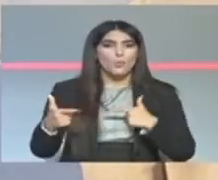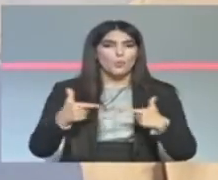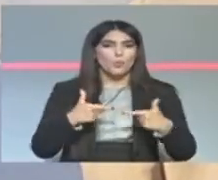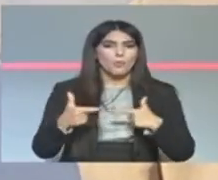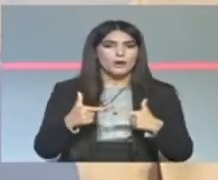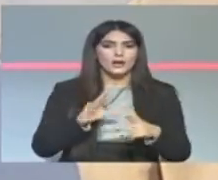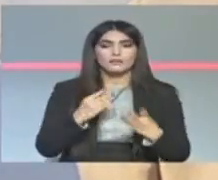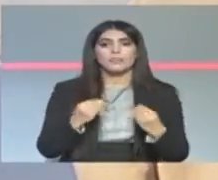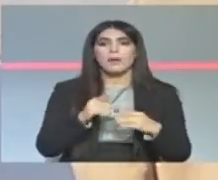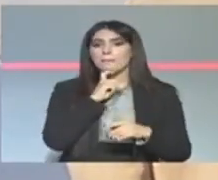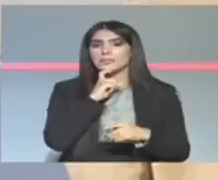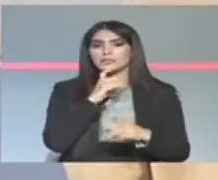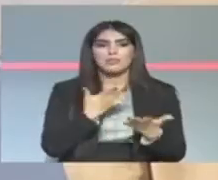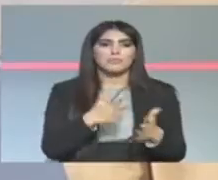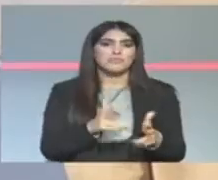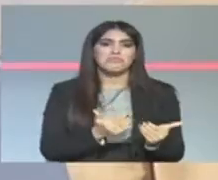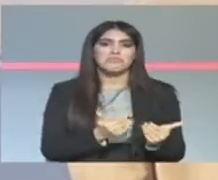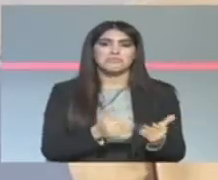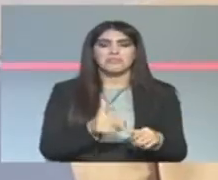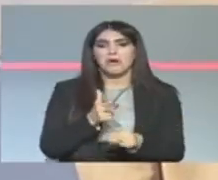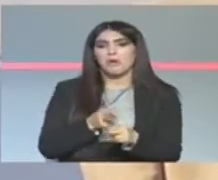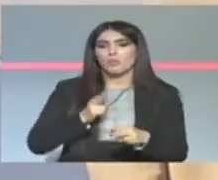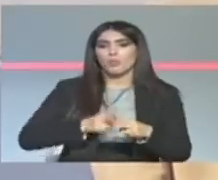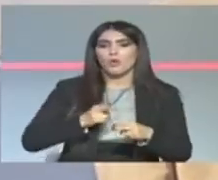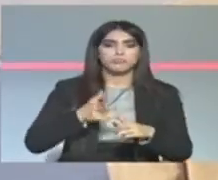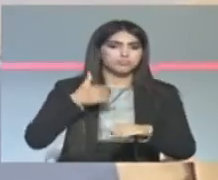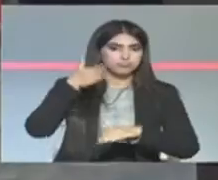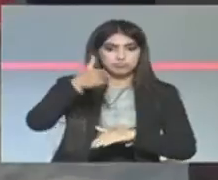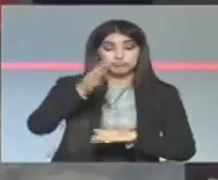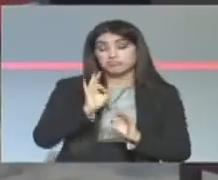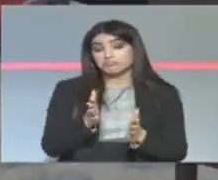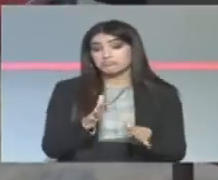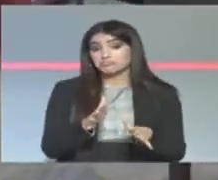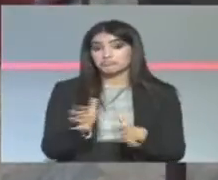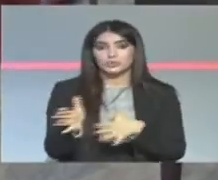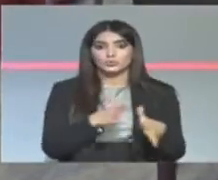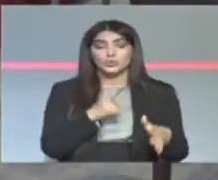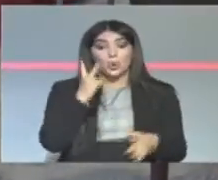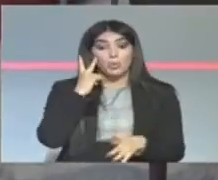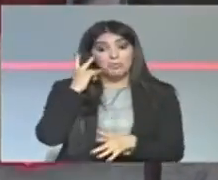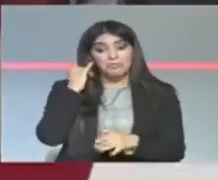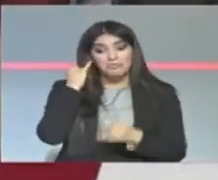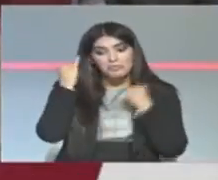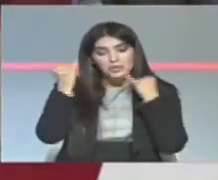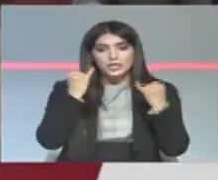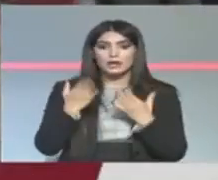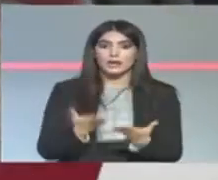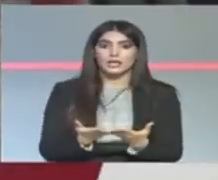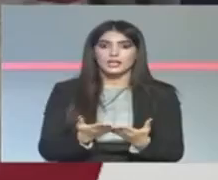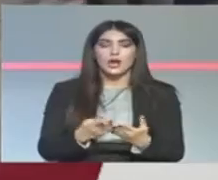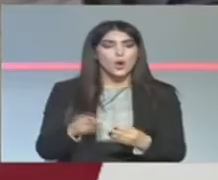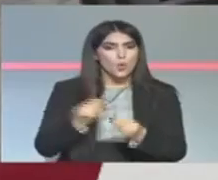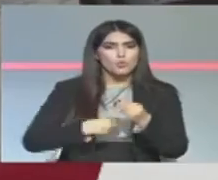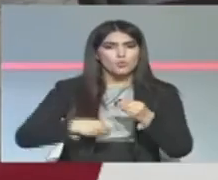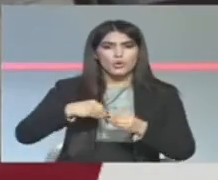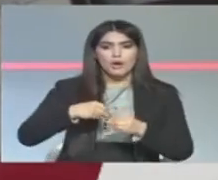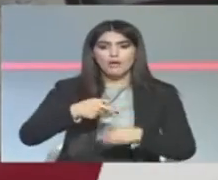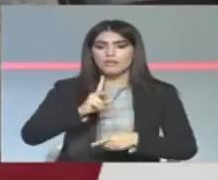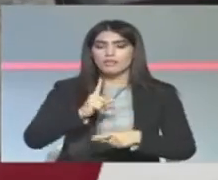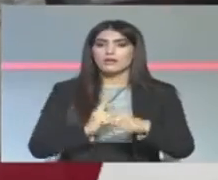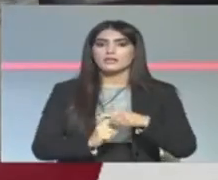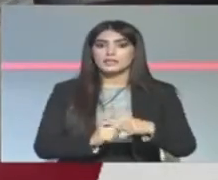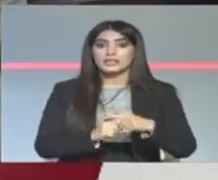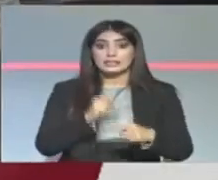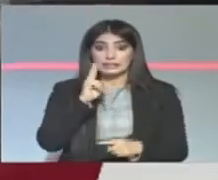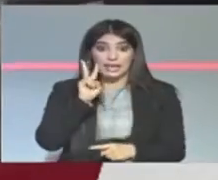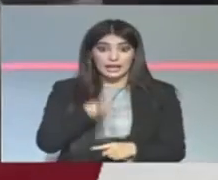المعارك في ليبيا مازالت مصره في السنوات واللواء اشهر القوى المقبله وهذا تصور تدفعه تصورات اخرى اكثر ايجابيه حين